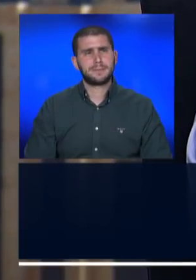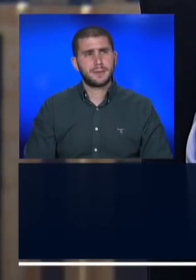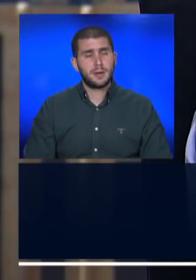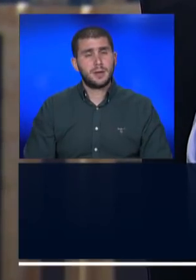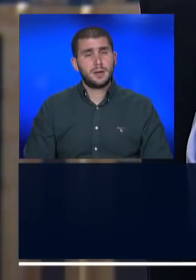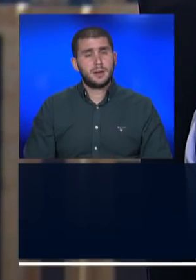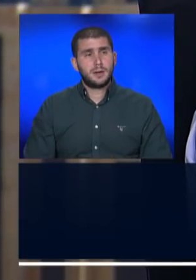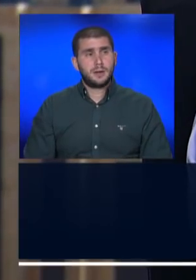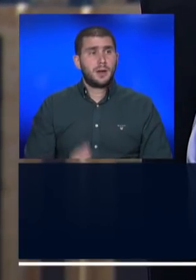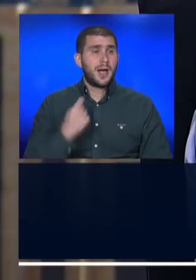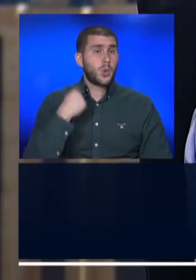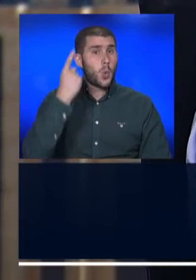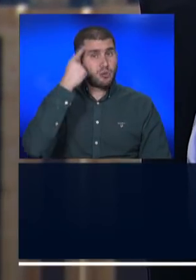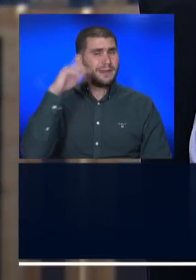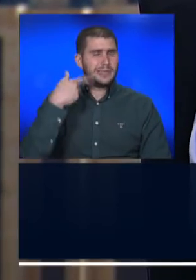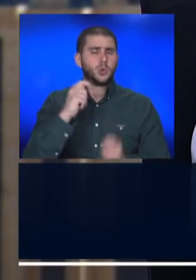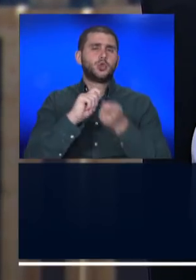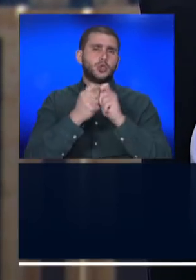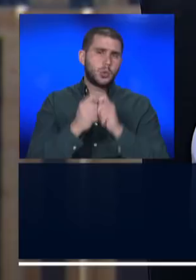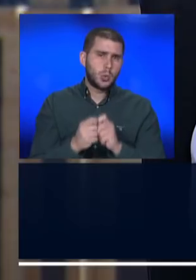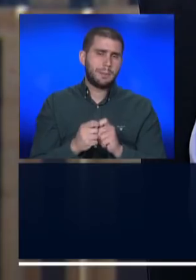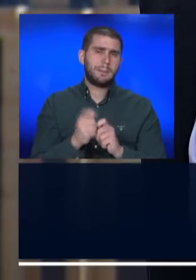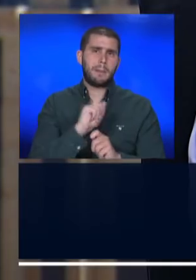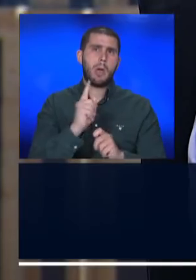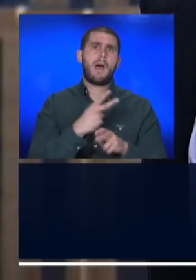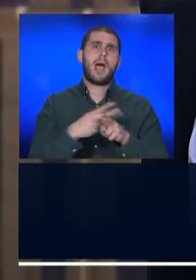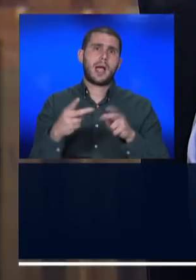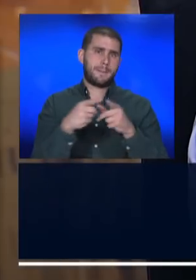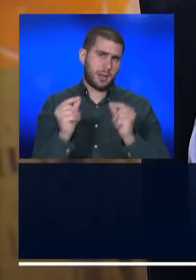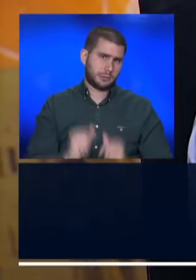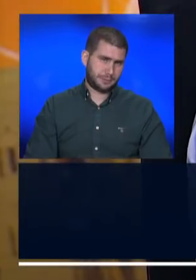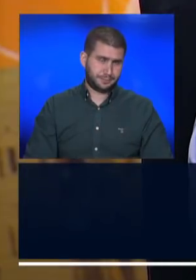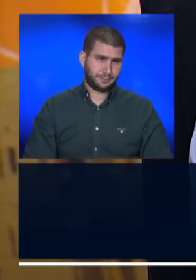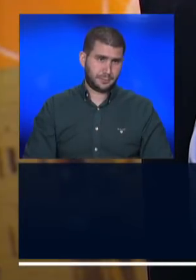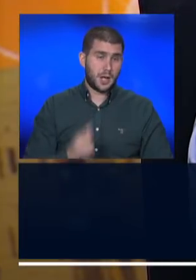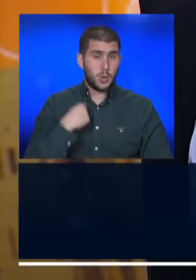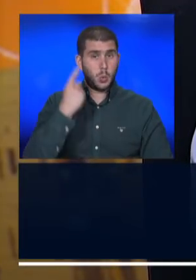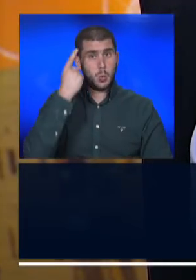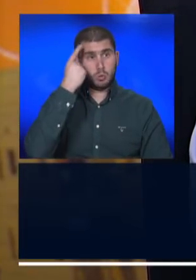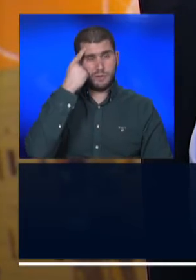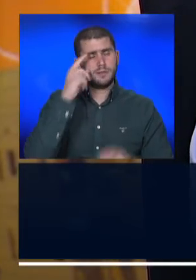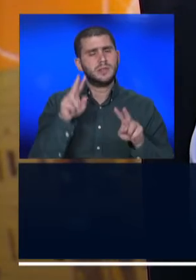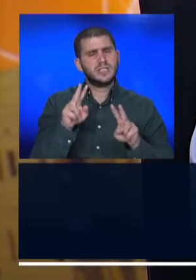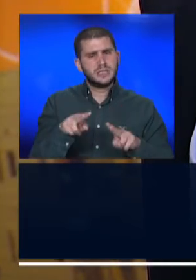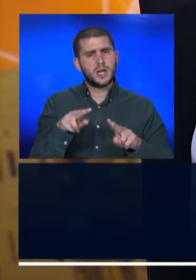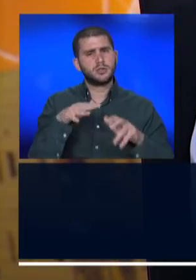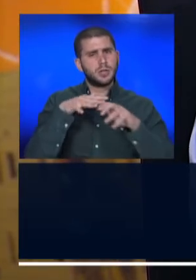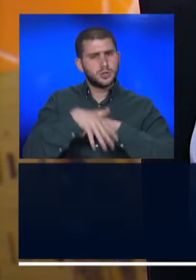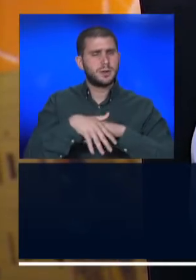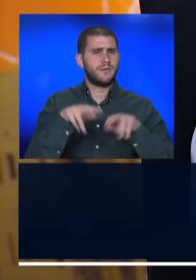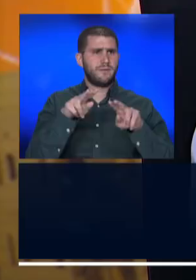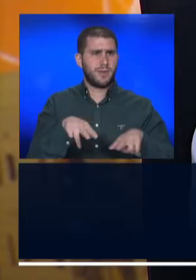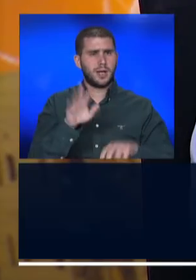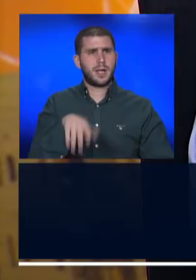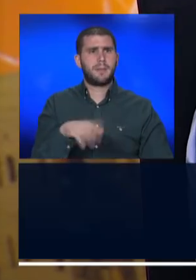שיהיו שינויים לא רק בעזה. אני חושב שיש פה השלכה ישירה על יהודה